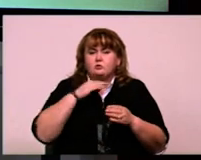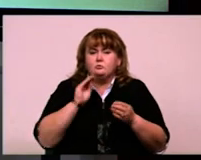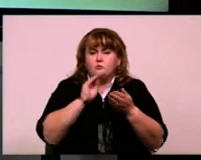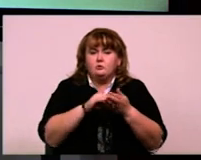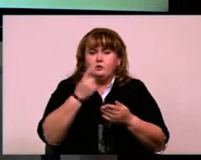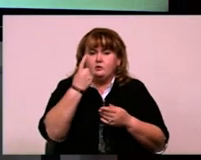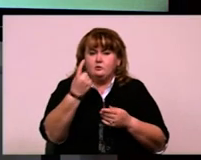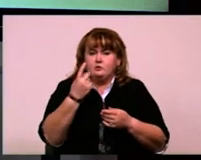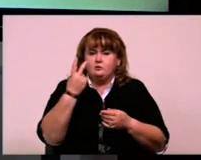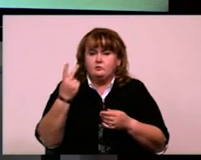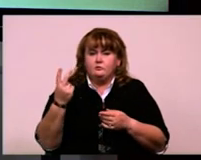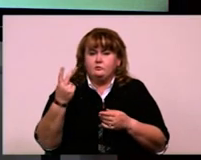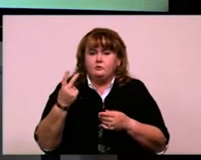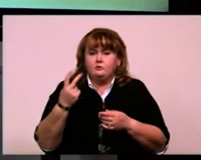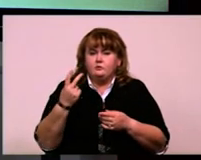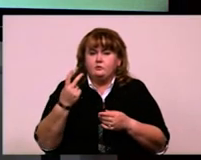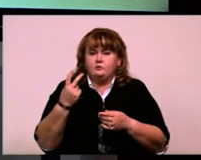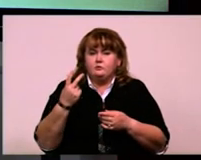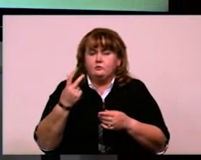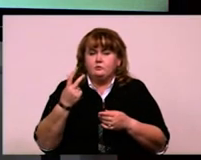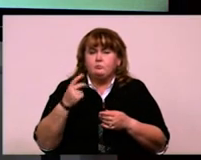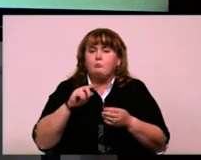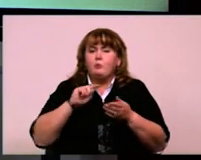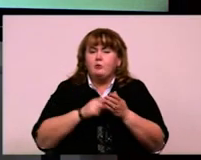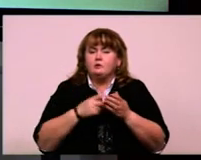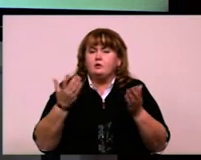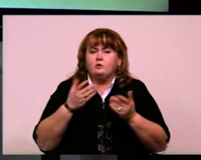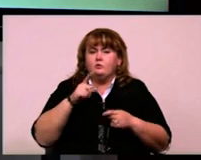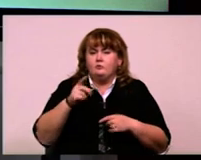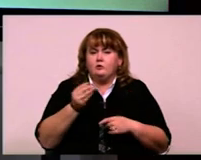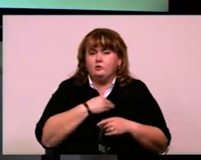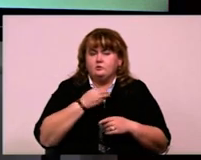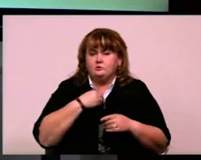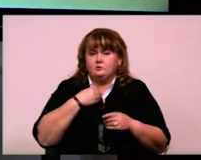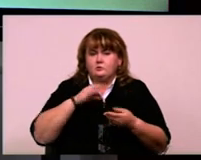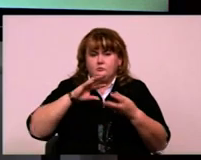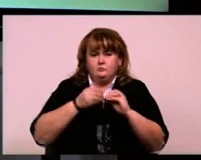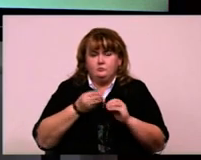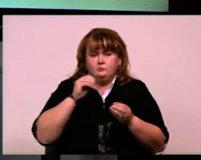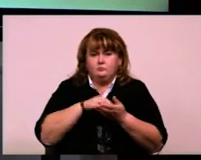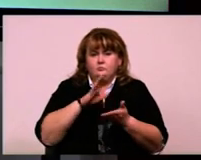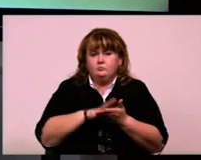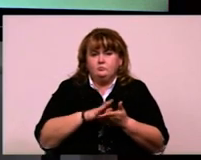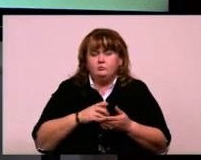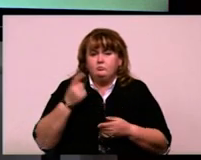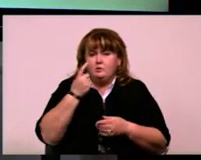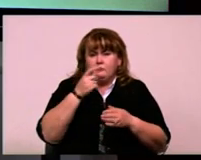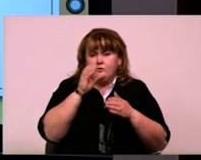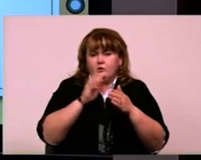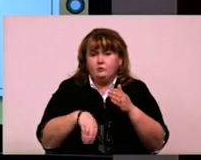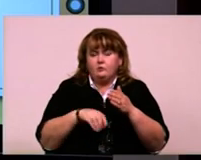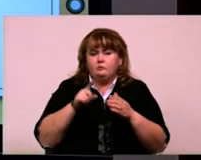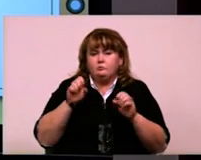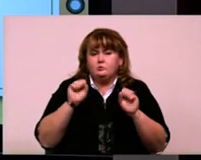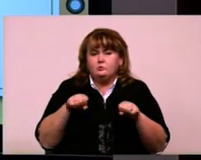указать один или два момента, которые бы вы хотели зафиксировать. То есть в первой колонке